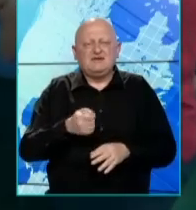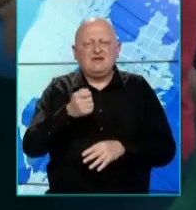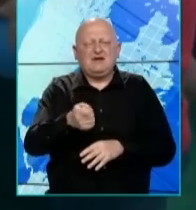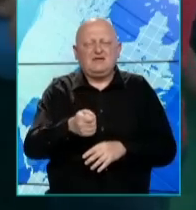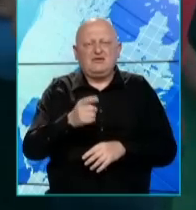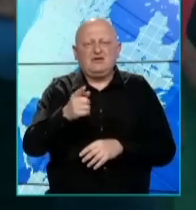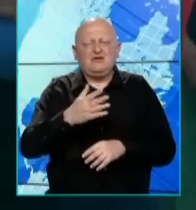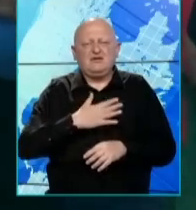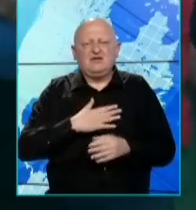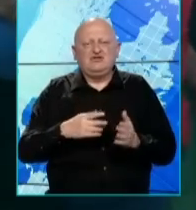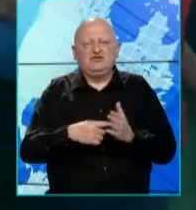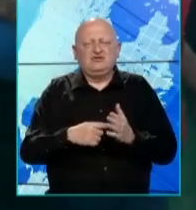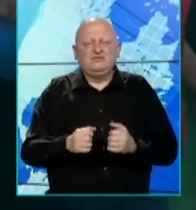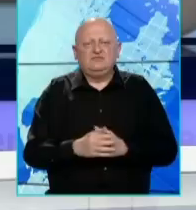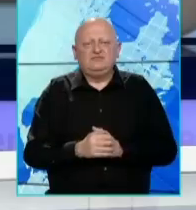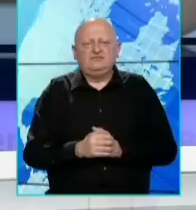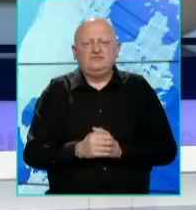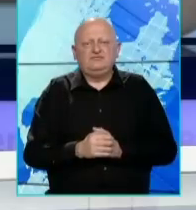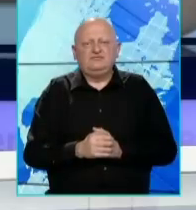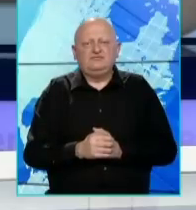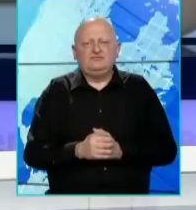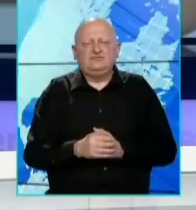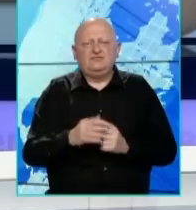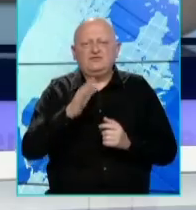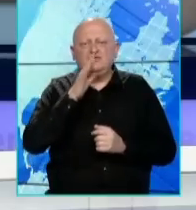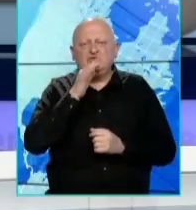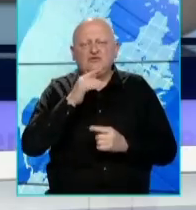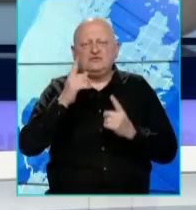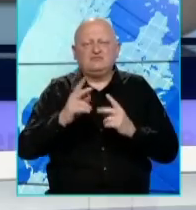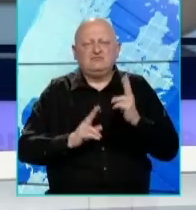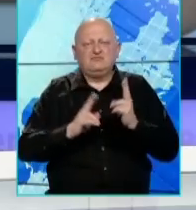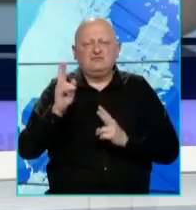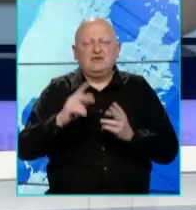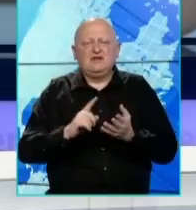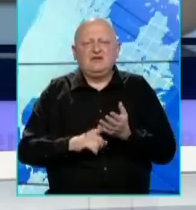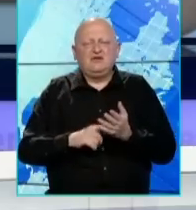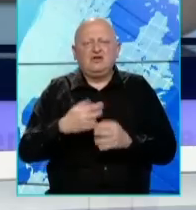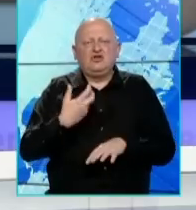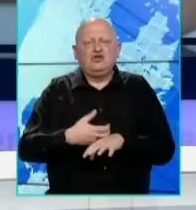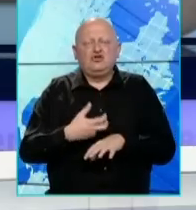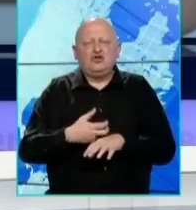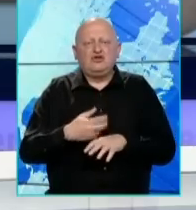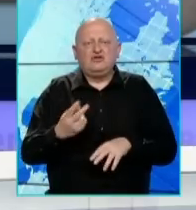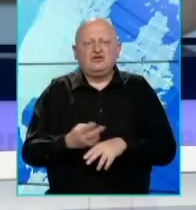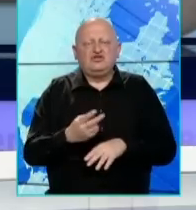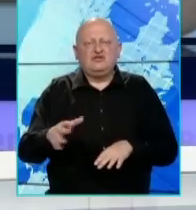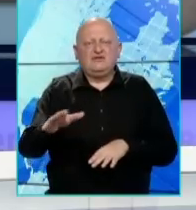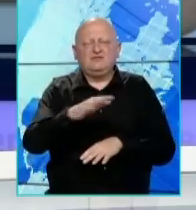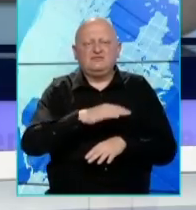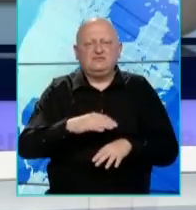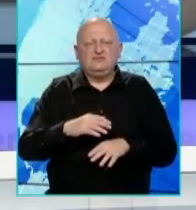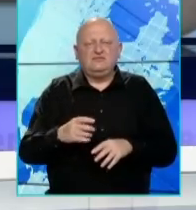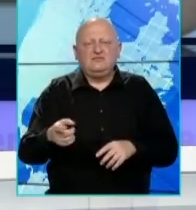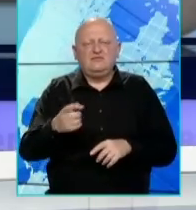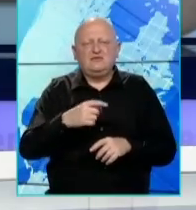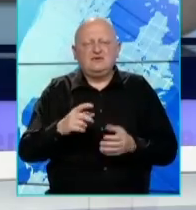naknade. Dakle, to je naš cilj. U Sarajevu je održan sastanak sindikata doktora iz država regiona.